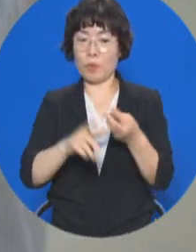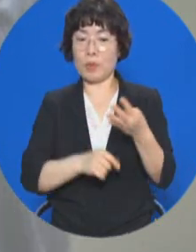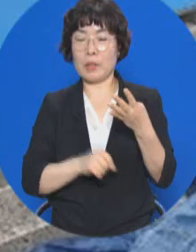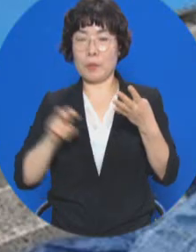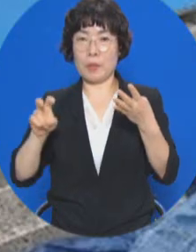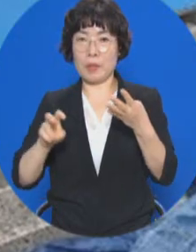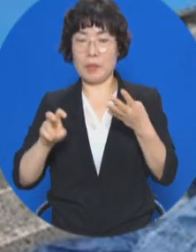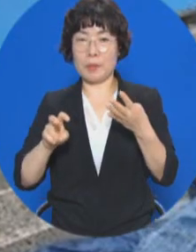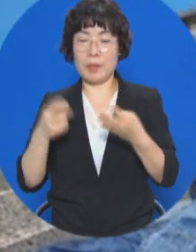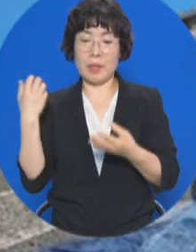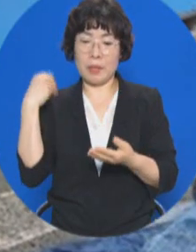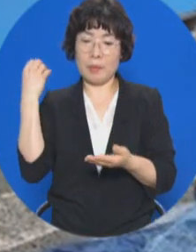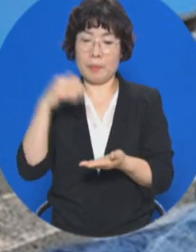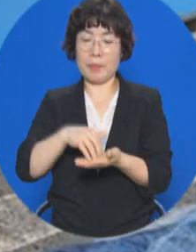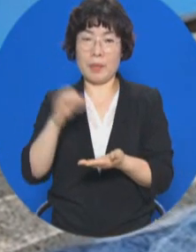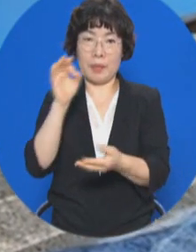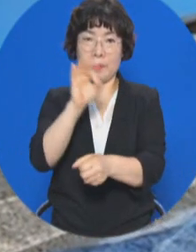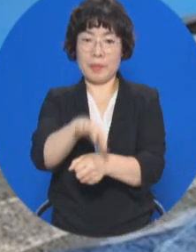뒤였습니다.